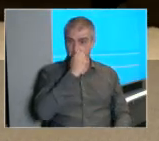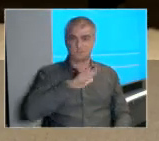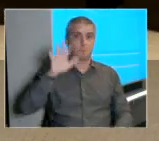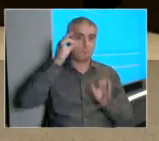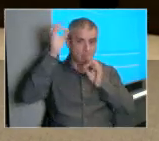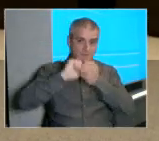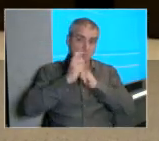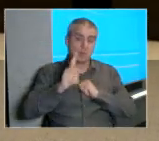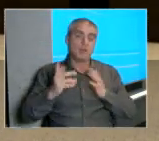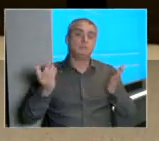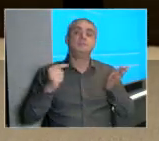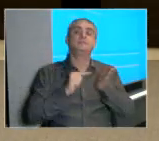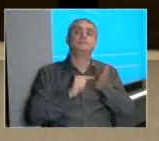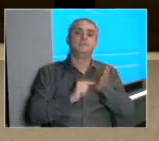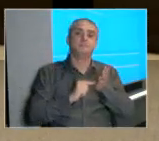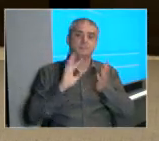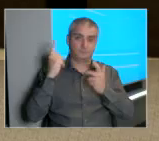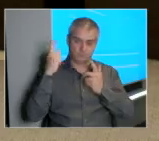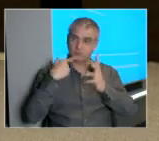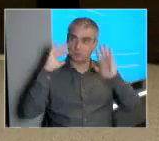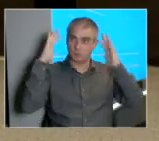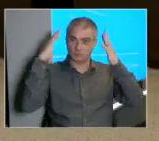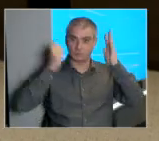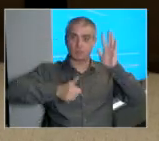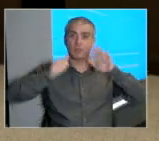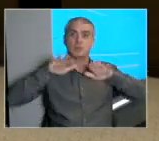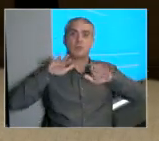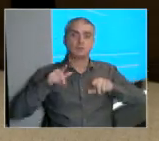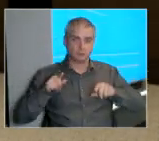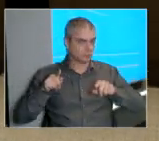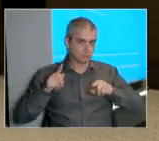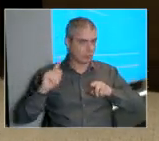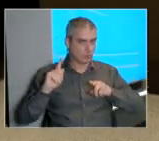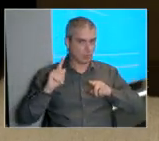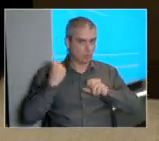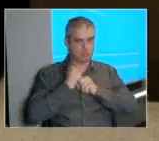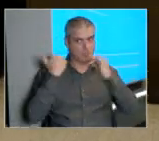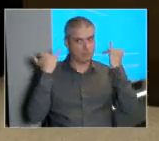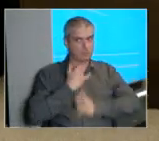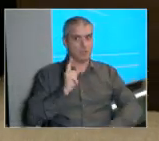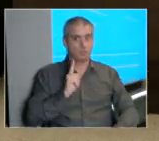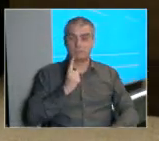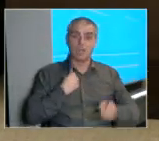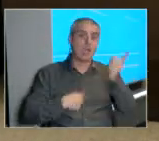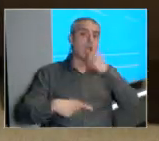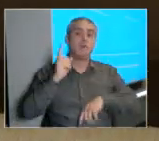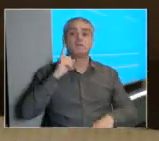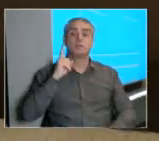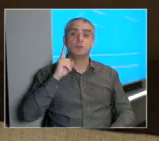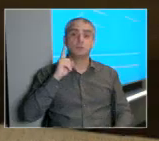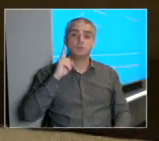לא בפריפריה, ולכן כשהוא משבח את ראש הממשלה, הוא לא עושה טעות פוליטית, להפך,